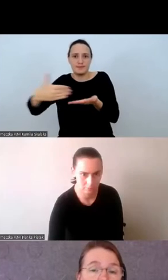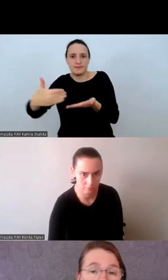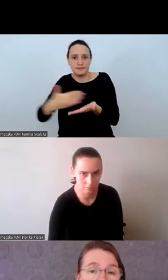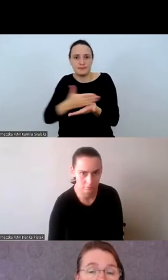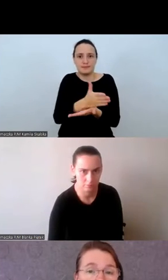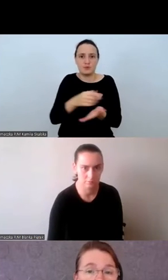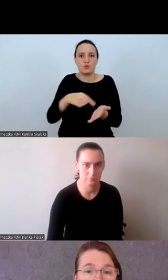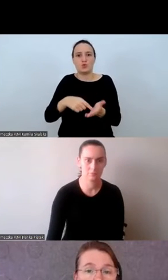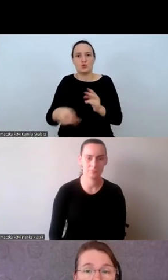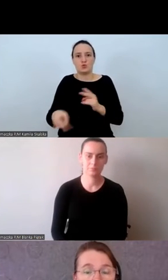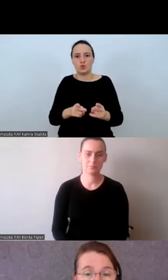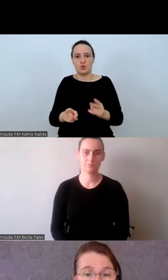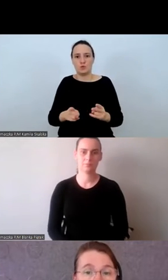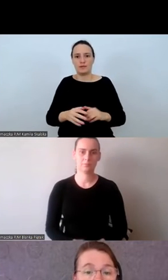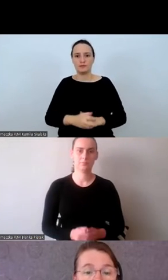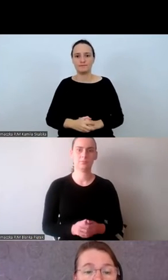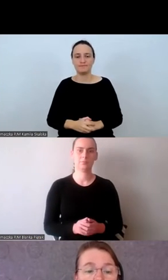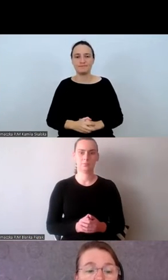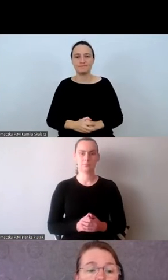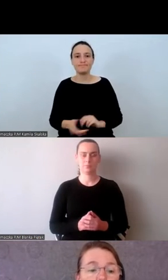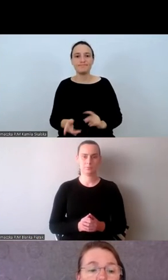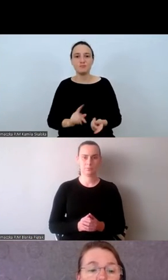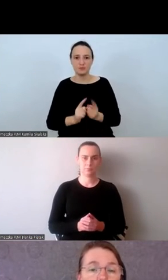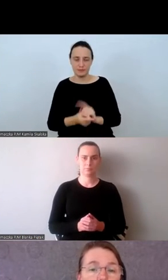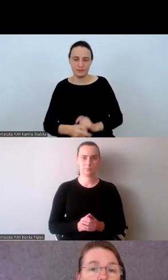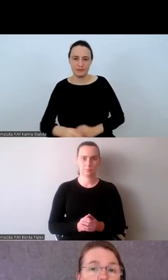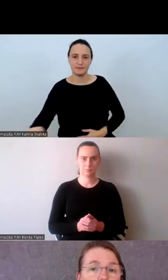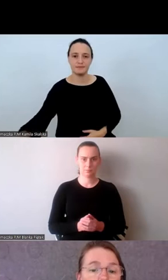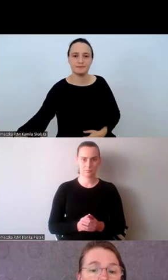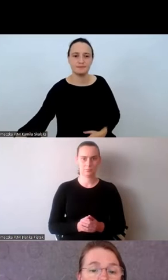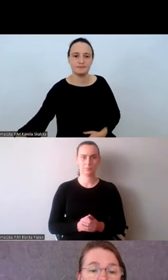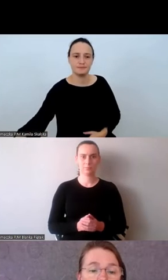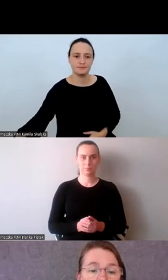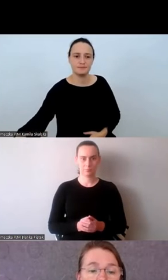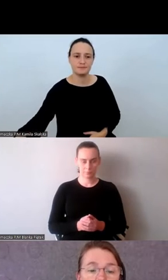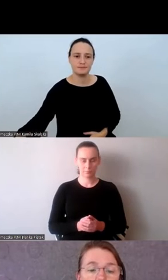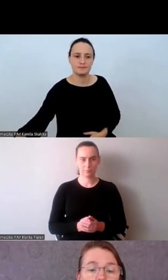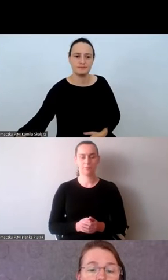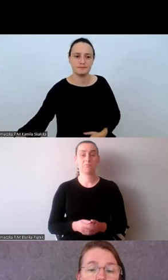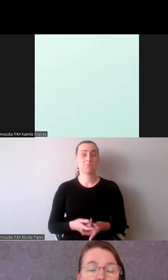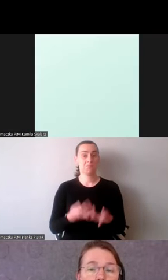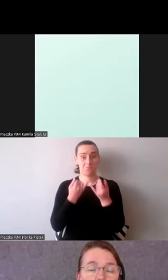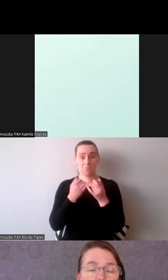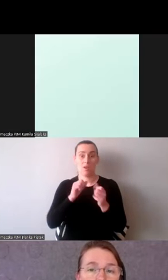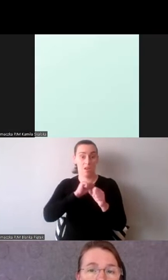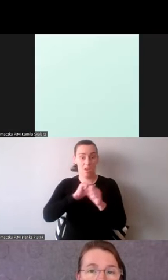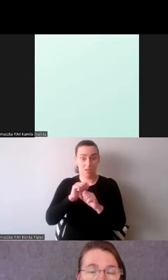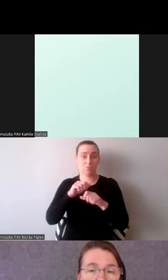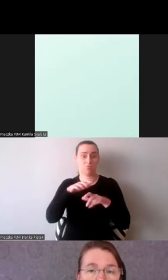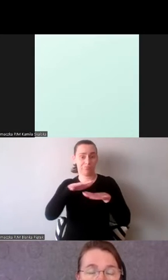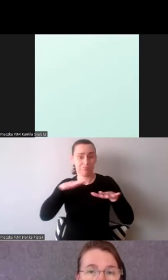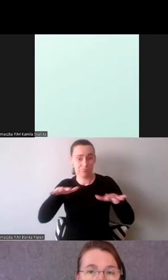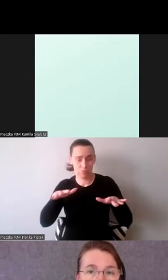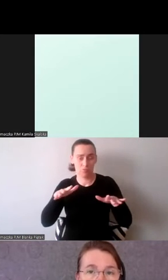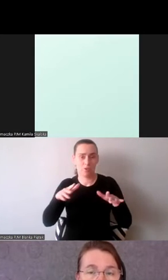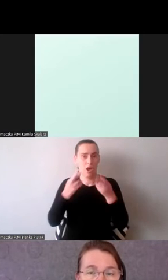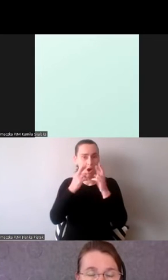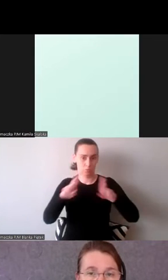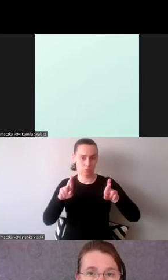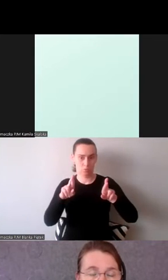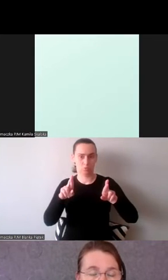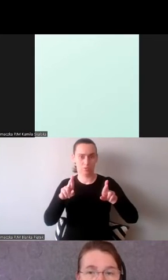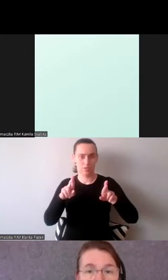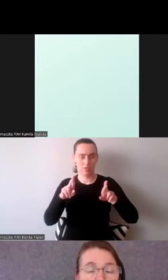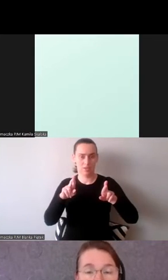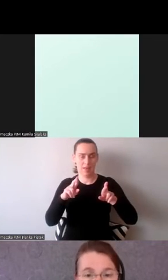Choć istnieją duże różnice pomiędzy tłumaczeniem dialogowym na żywo, w miejscu zdarzenia,